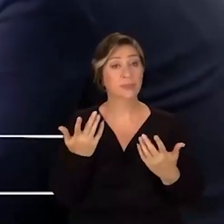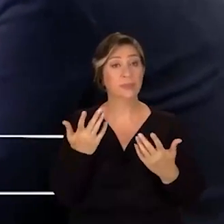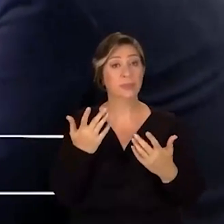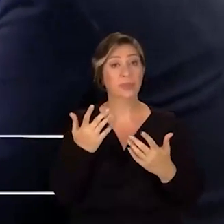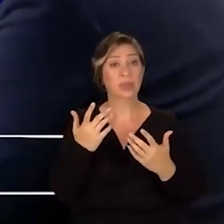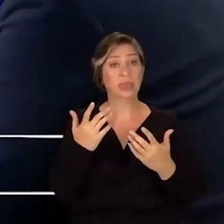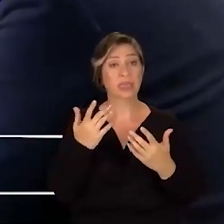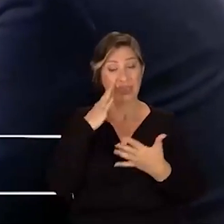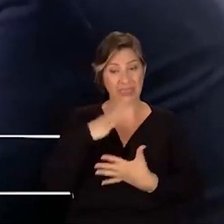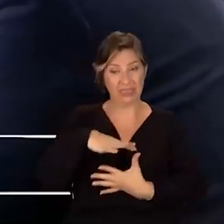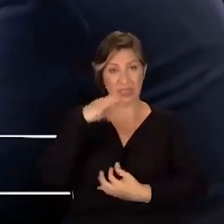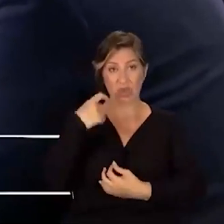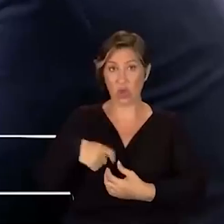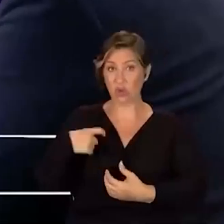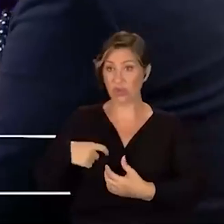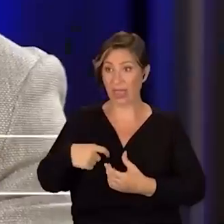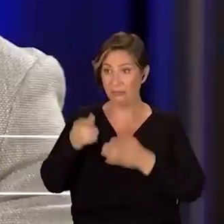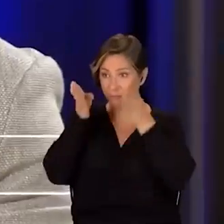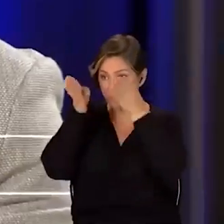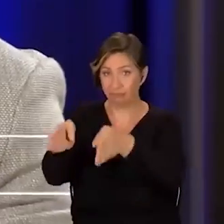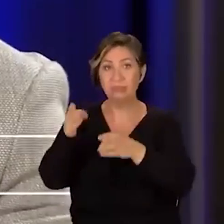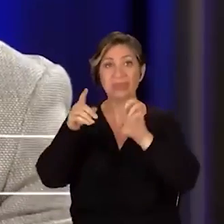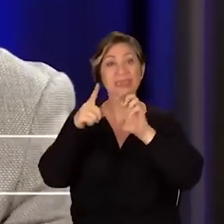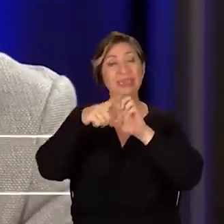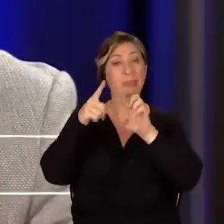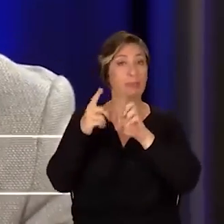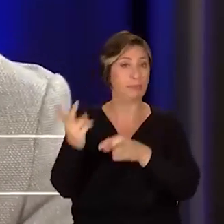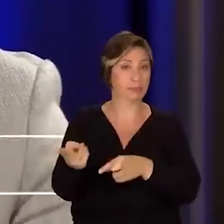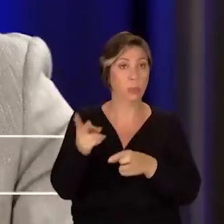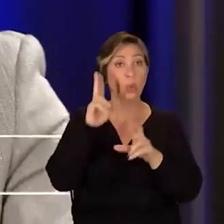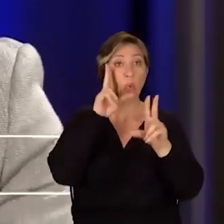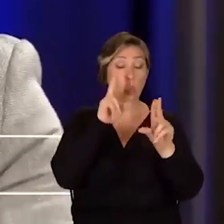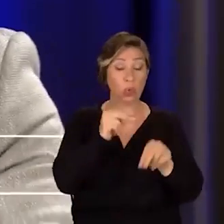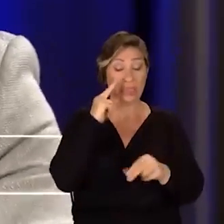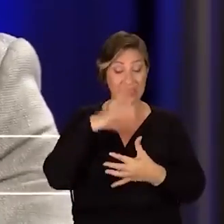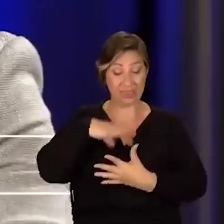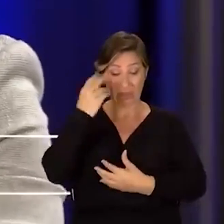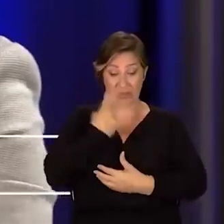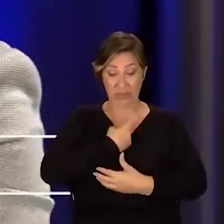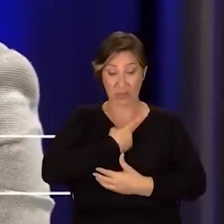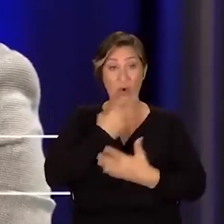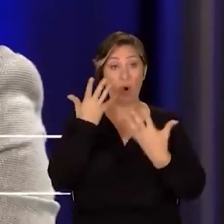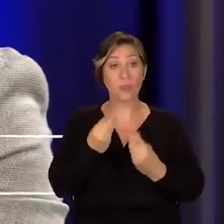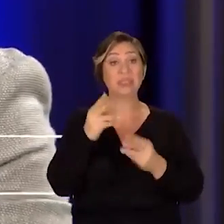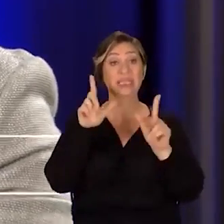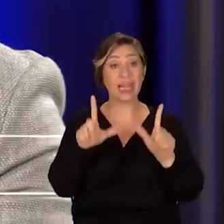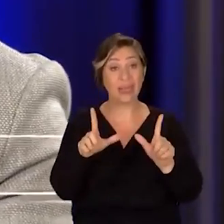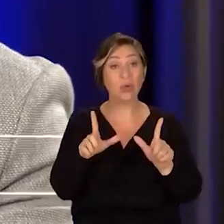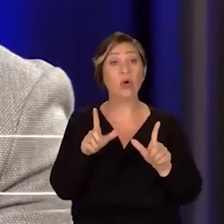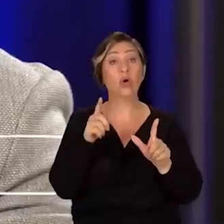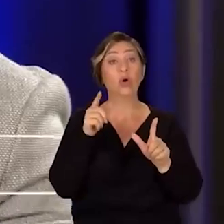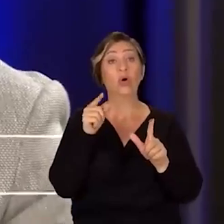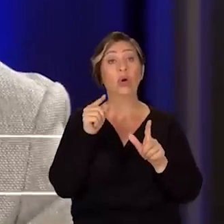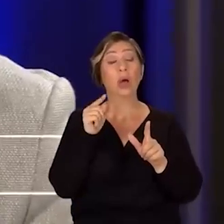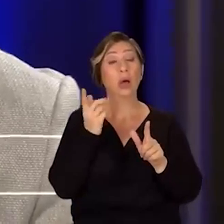personalized medicine yani kişiye özel medicine yani tıp. Dolayısıyla uykunun da kişiye yönelik olması gerekiyor. Buna şey